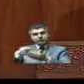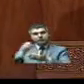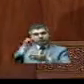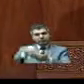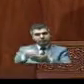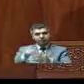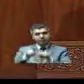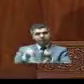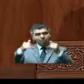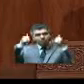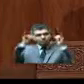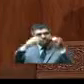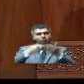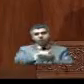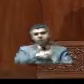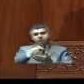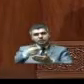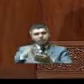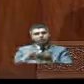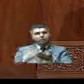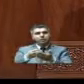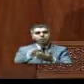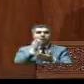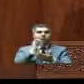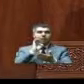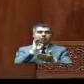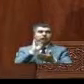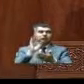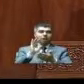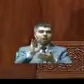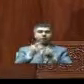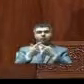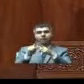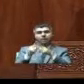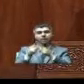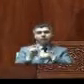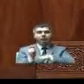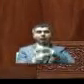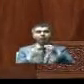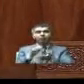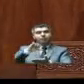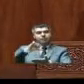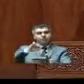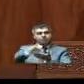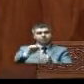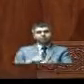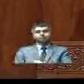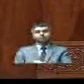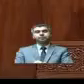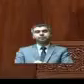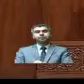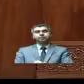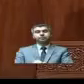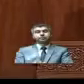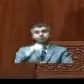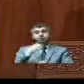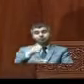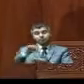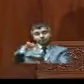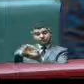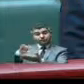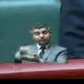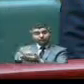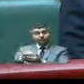وتوزيع العلف للماشية نظرا لاعتماد ساكنة هذه المناطق على تربية المواشي، تحديد